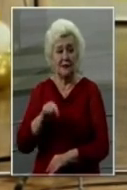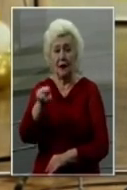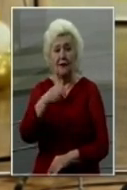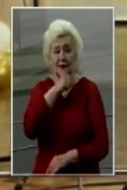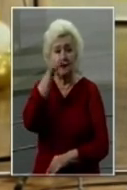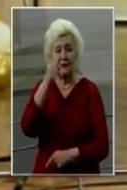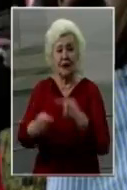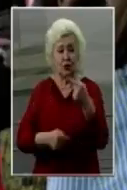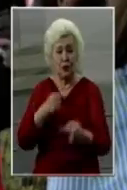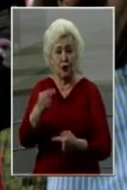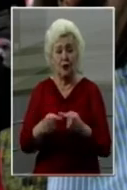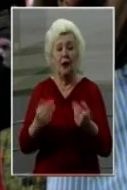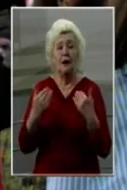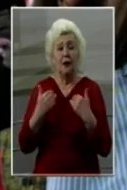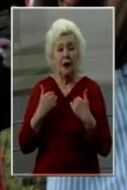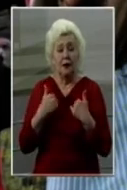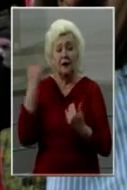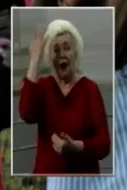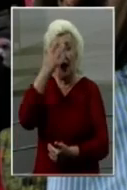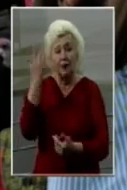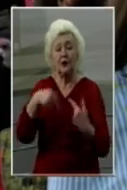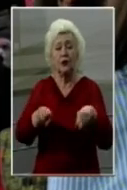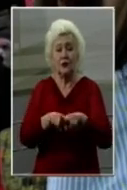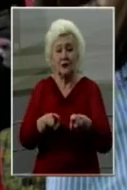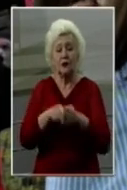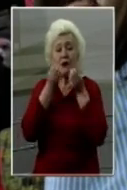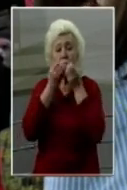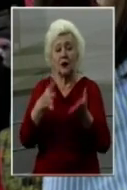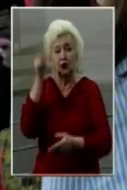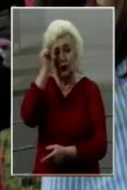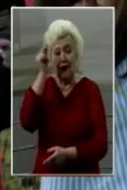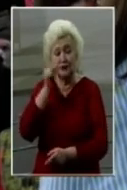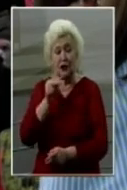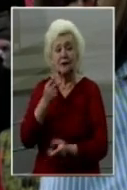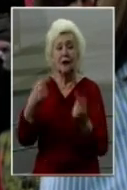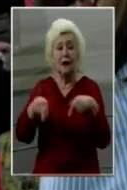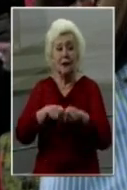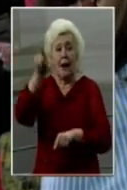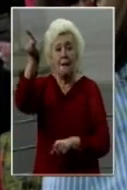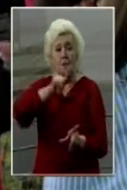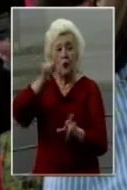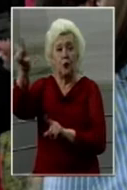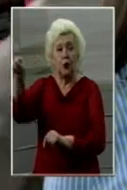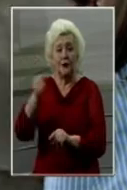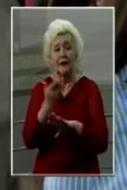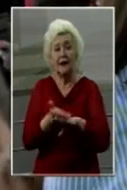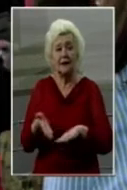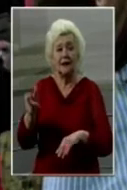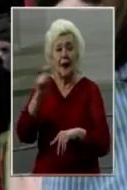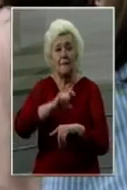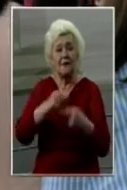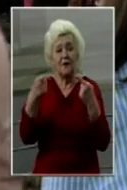старшого покоління. Я мрію все ж таки добре навчатися та приїхати в більше